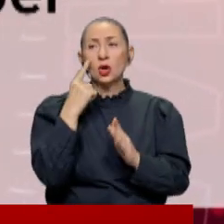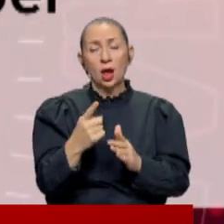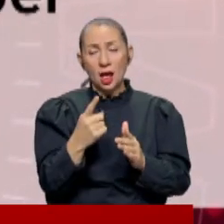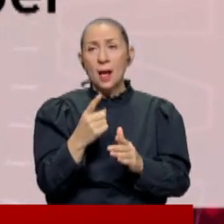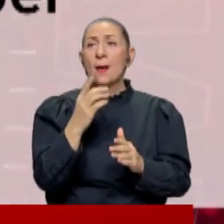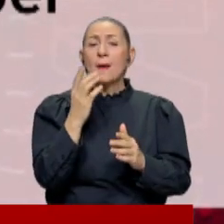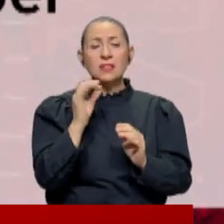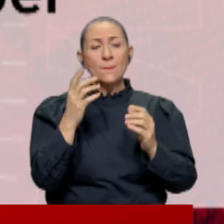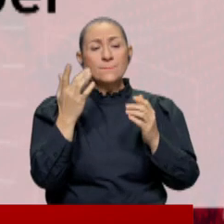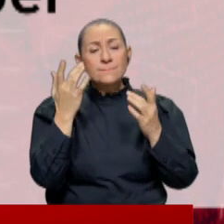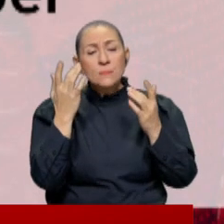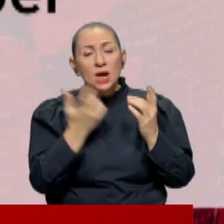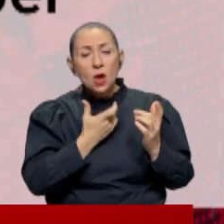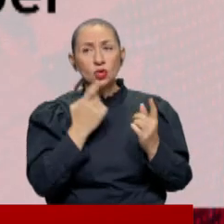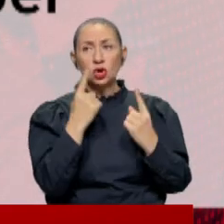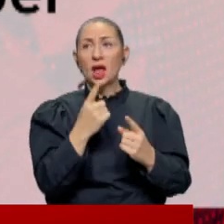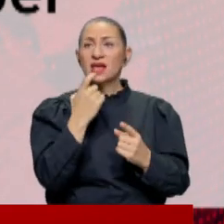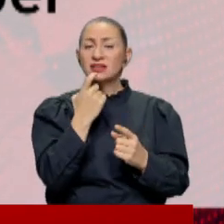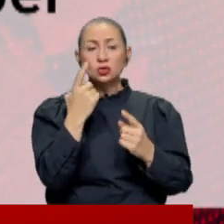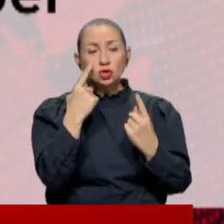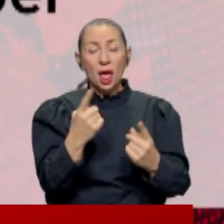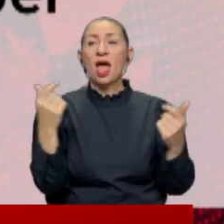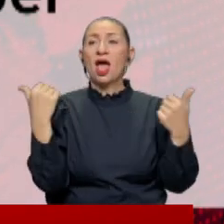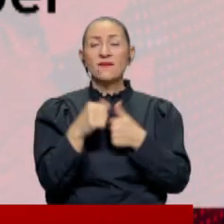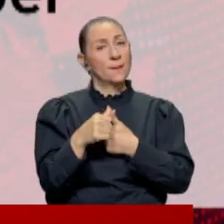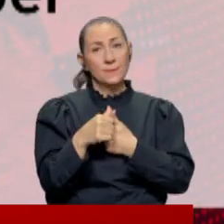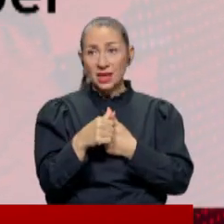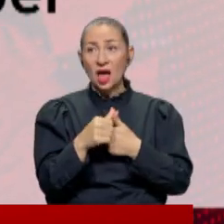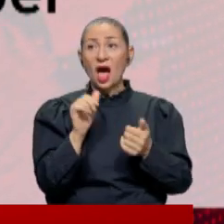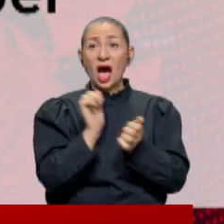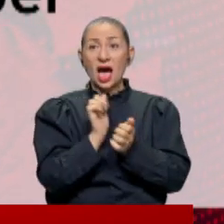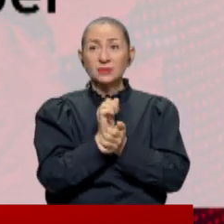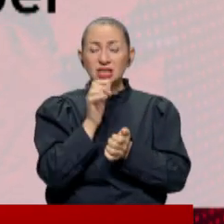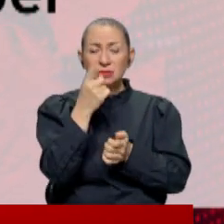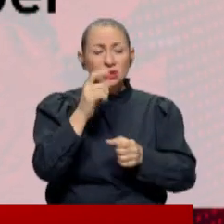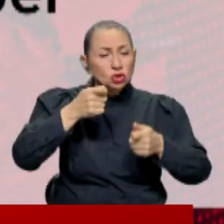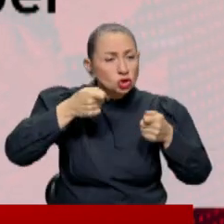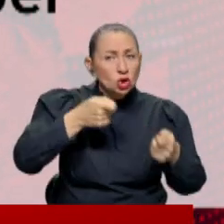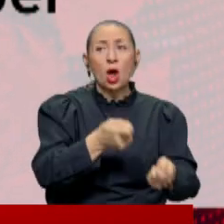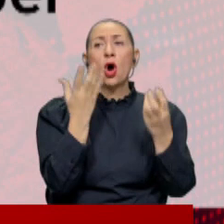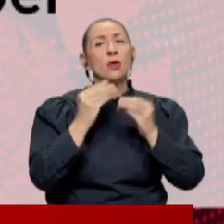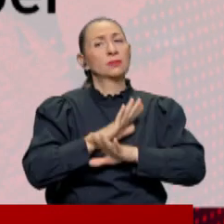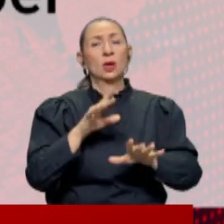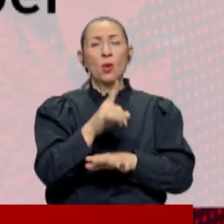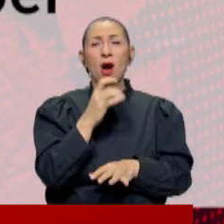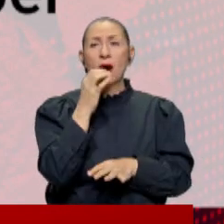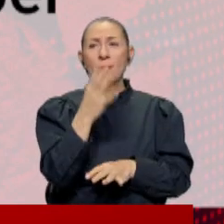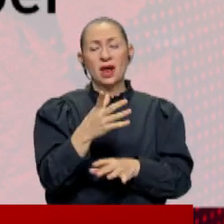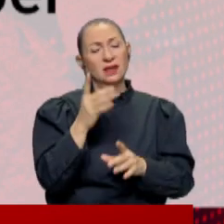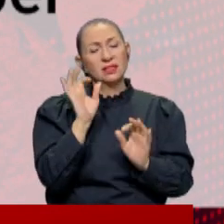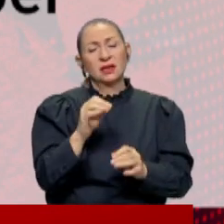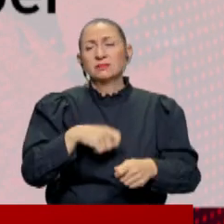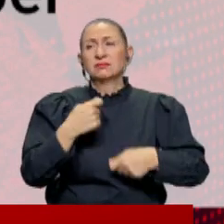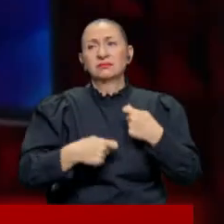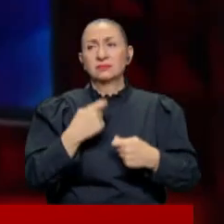olarak medeni kanunun reşit saydığı yaşta evlenmiş olup ailemizin hiçbir baskısı olmamıştır. Bu haber